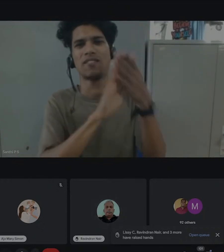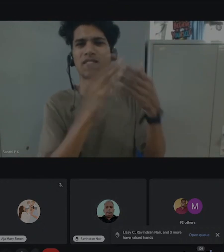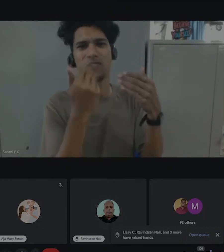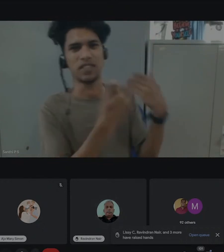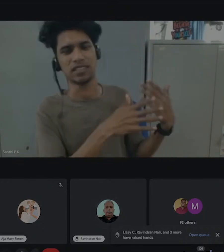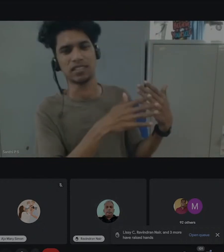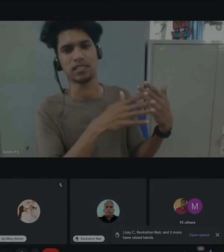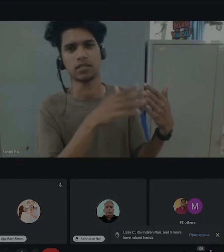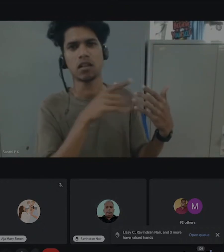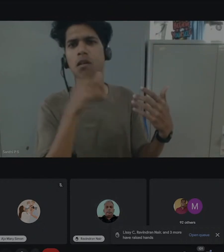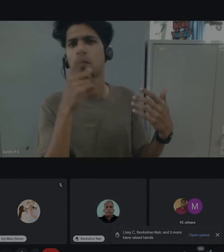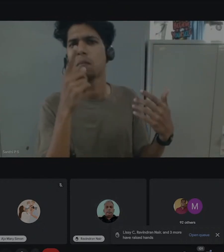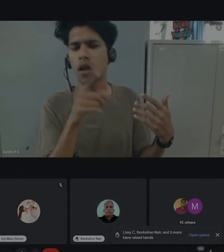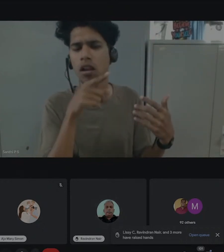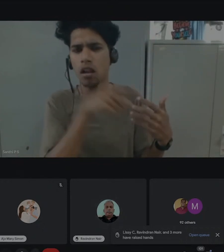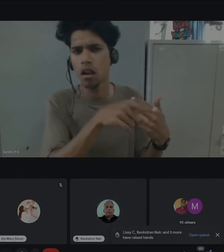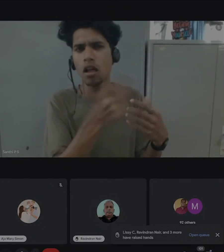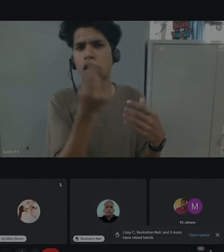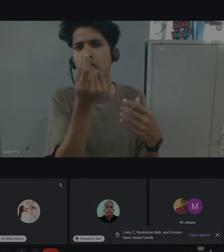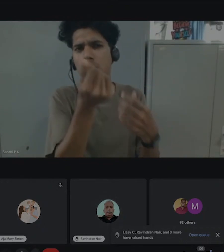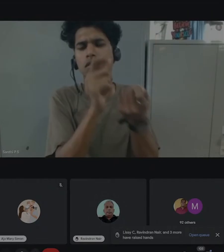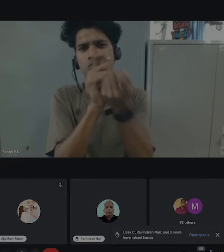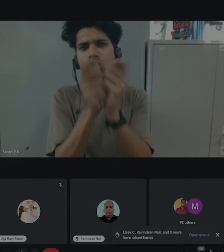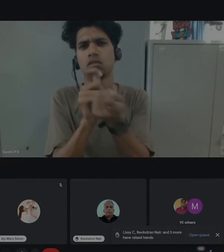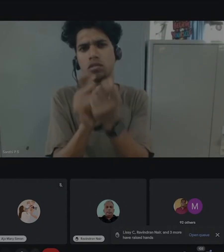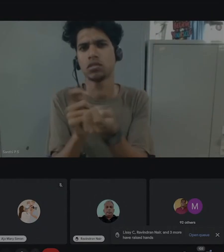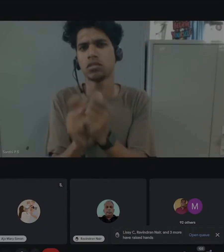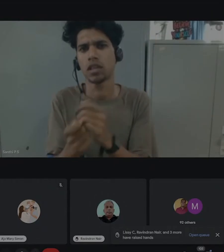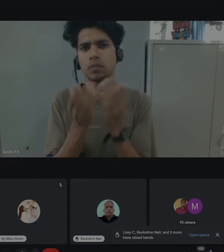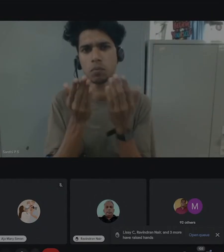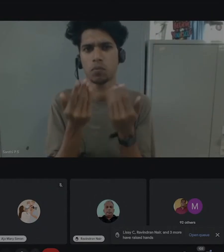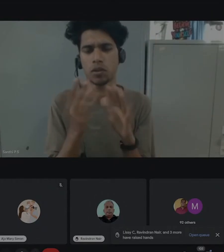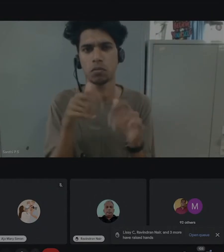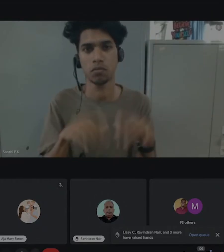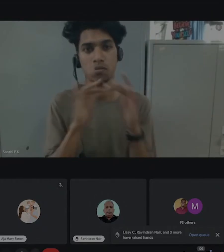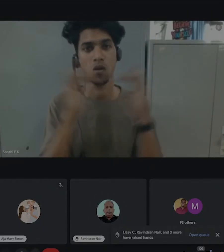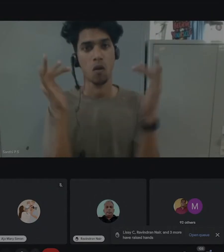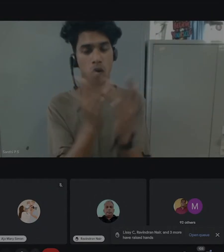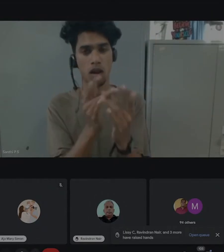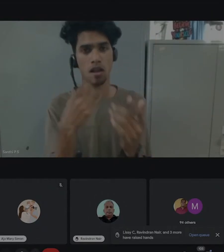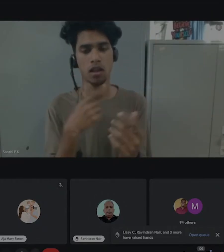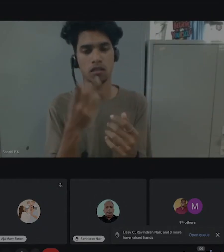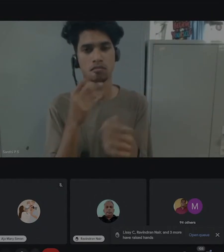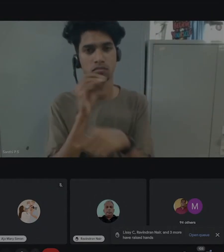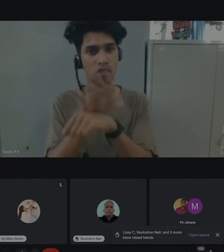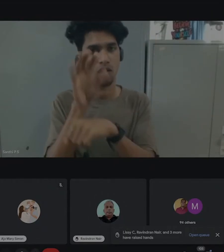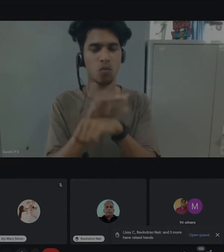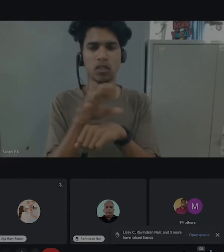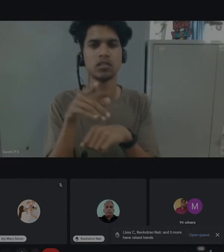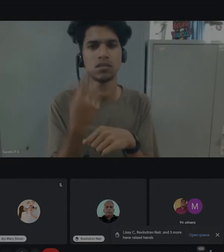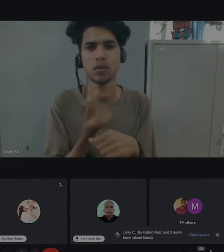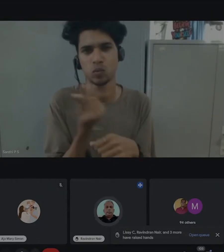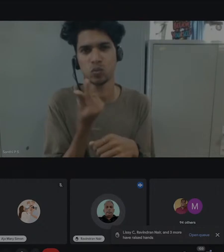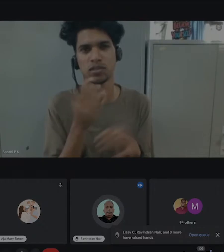ചെറിയ രീതിയിലുള്ള മാറ്റങ്ങൾ നമുക്ക് വരുത്താൻ പറ്റും. പക്ഷെ ഇതിപ്പോ ഞാനിങ്ങനെ ഓൺലൈനായിട്ട് പറഞ്ഞു തന്നു കഴിഞ്ഞാൽ മാത്രം അത് വർക്ക് ആവില്ല. കാര്യം